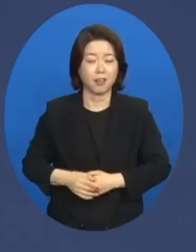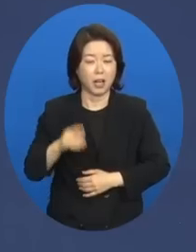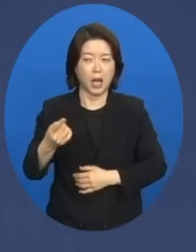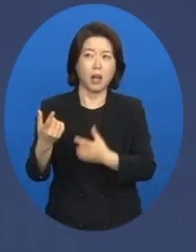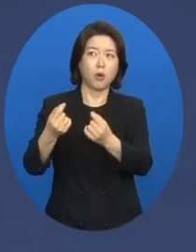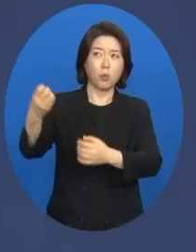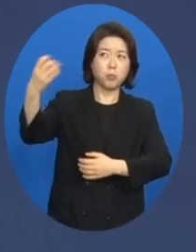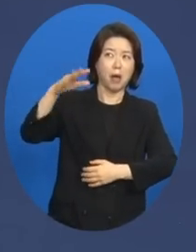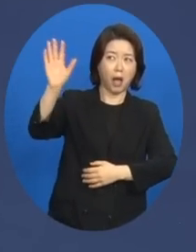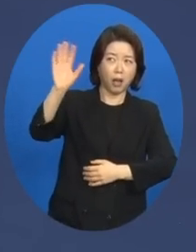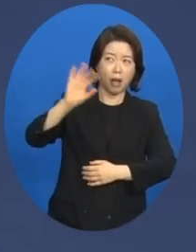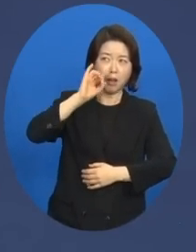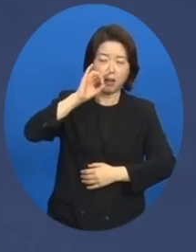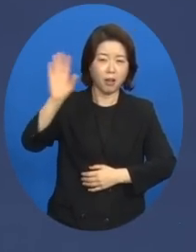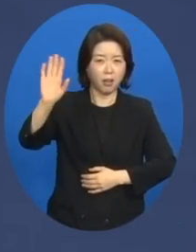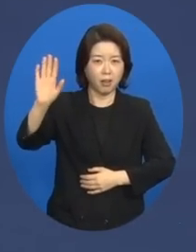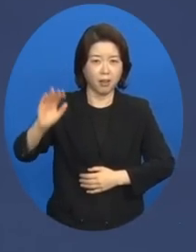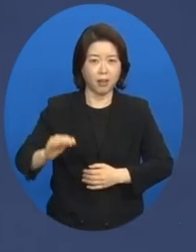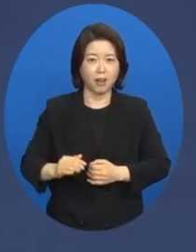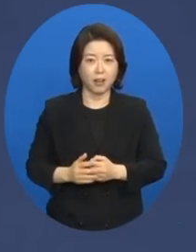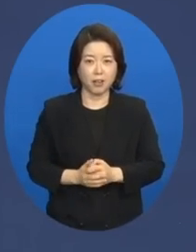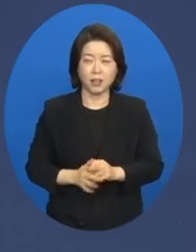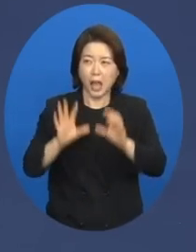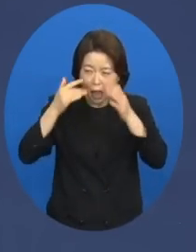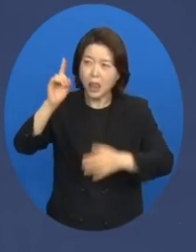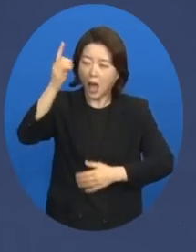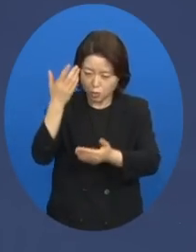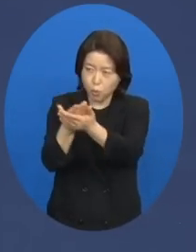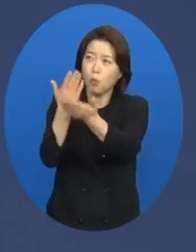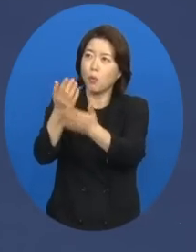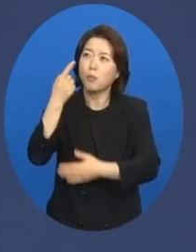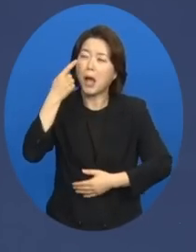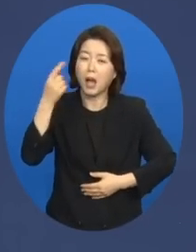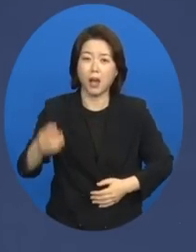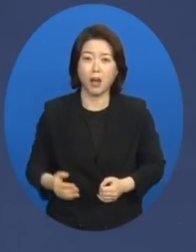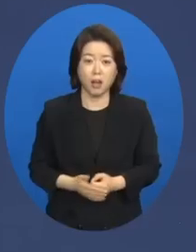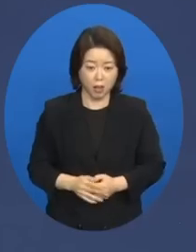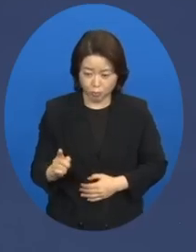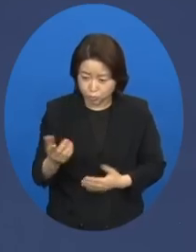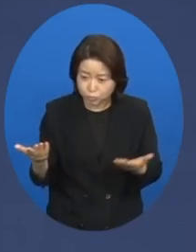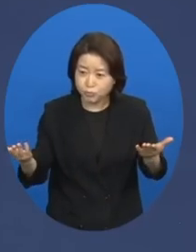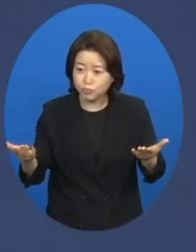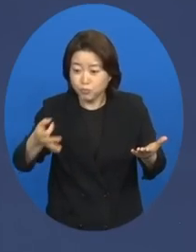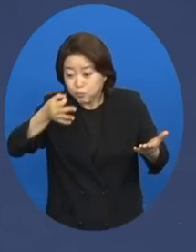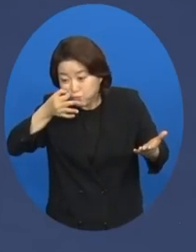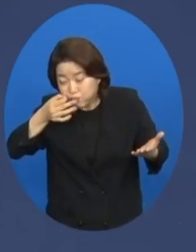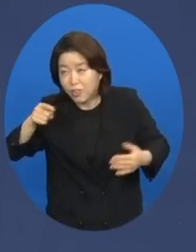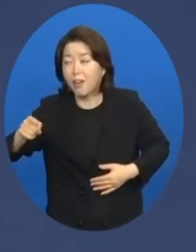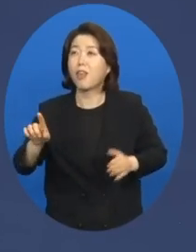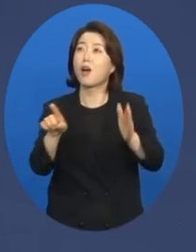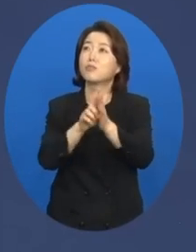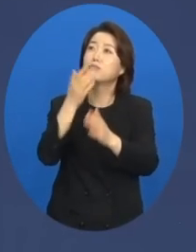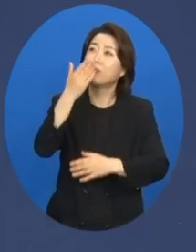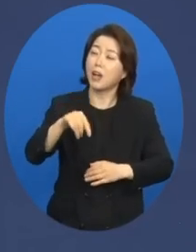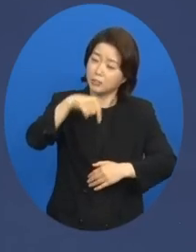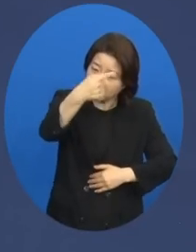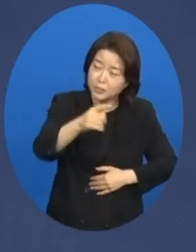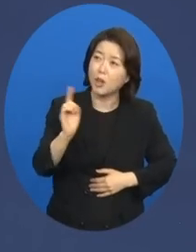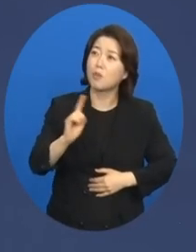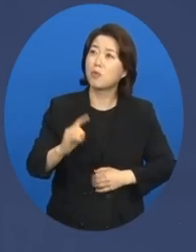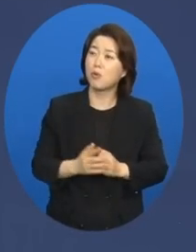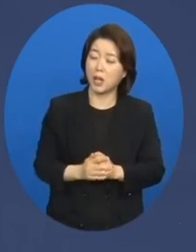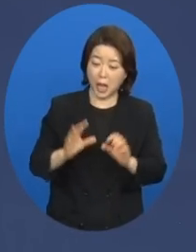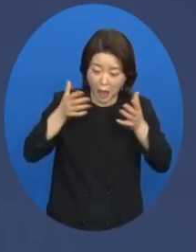그렇게 얘기하실 게 아니라 애나 하나 줘보세요. 뭘 해도 뭐가 있어야 이게 뭐가 그 다음에 뭘 애가